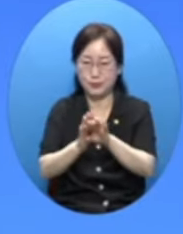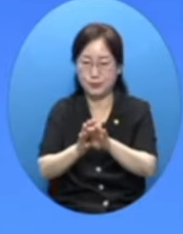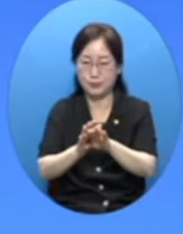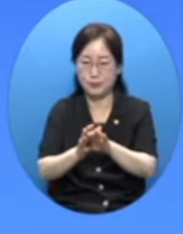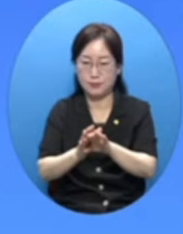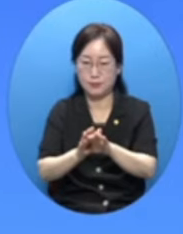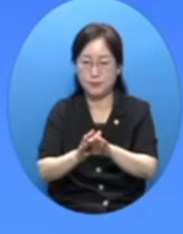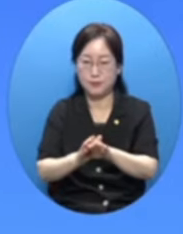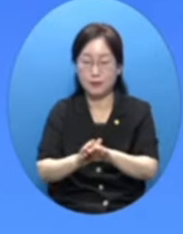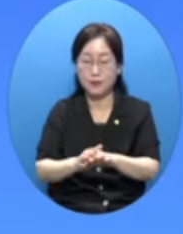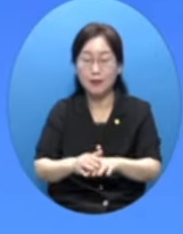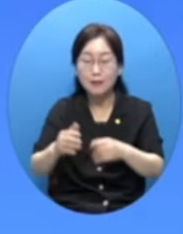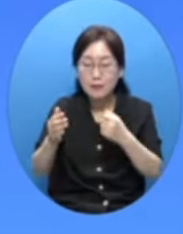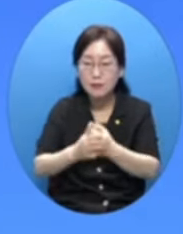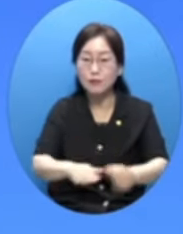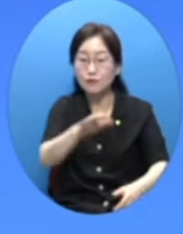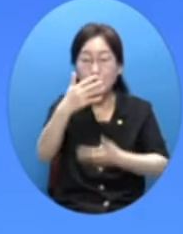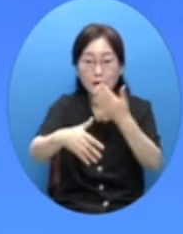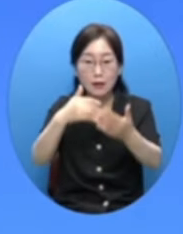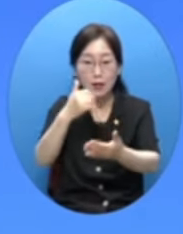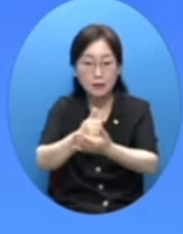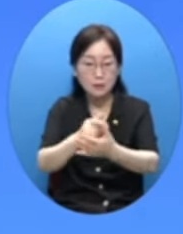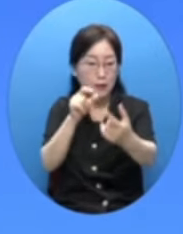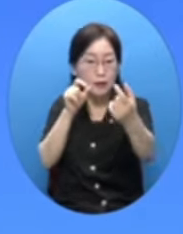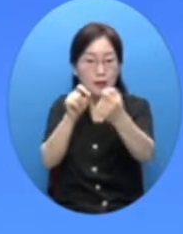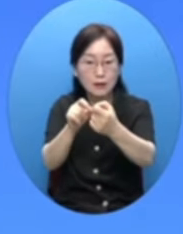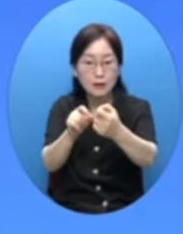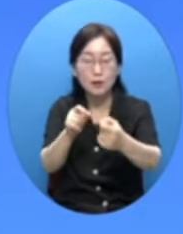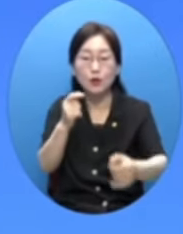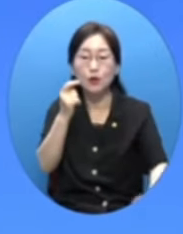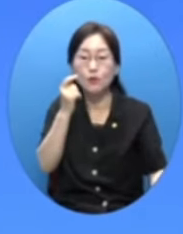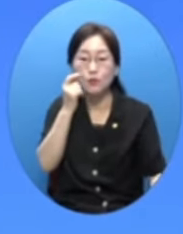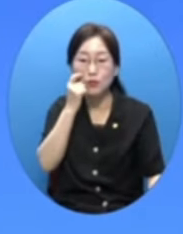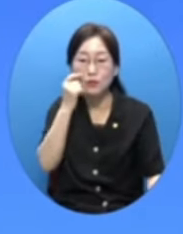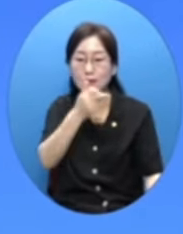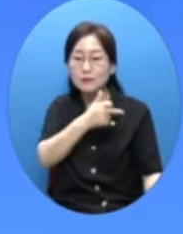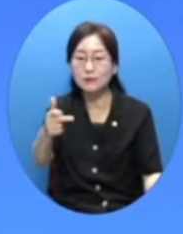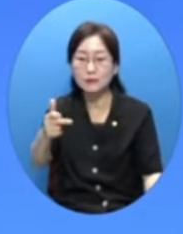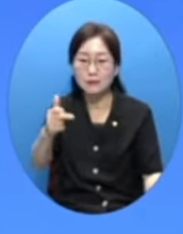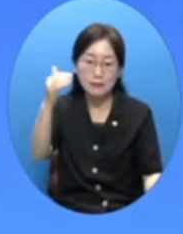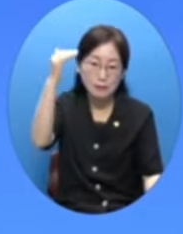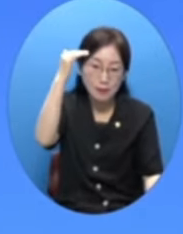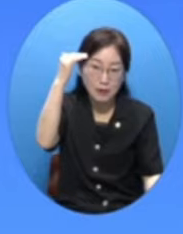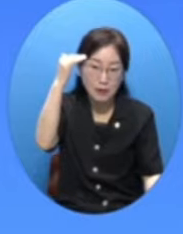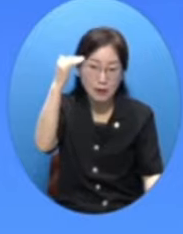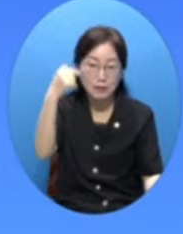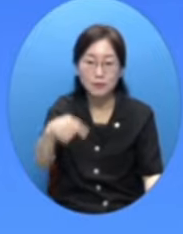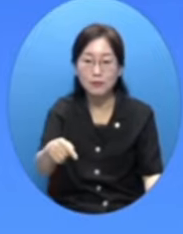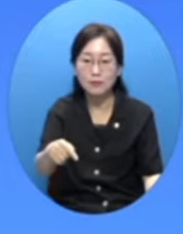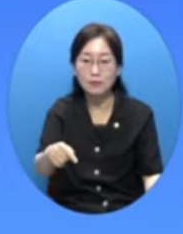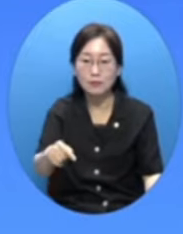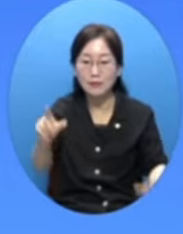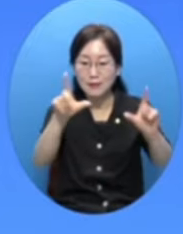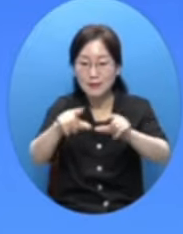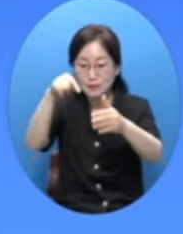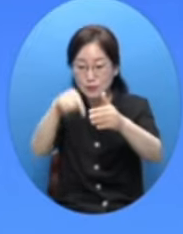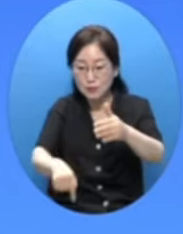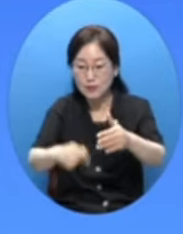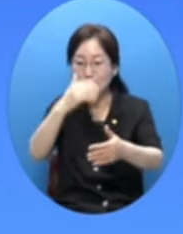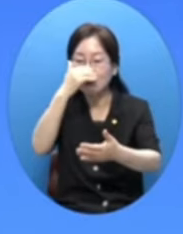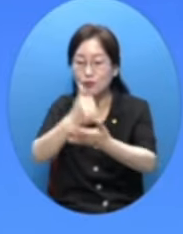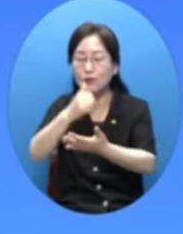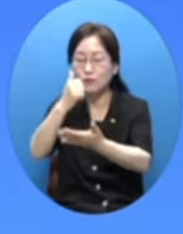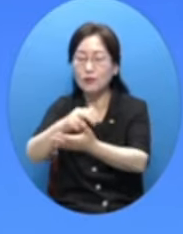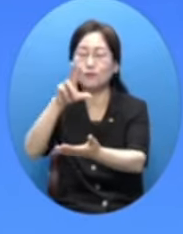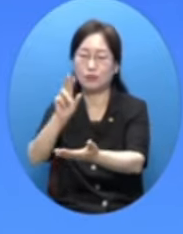그래서 우리가 하나님께 나가지 못하는 가장 큰 걸림돌은 우리 삶 속에 자리잡고 있는 죄라고 하는